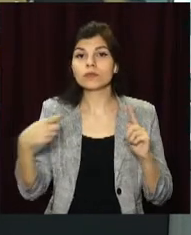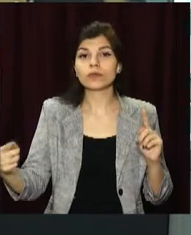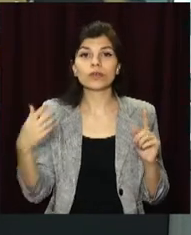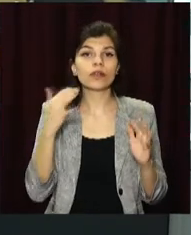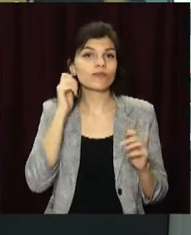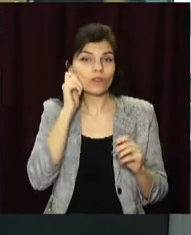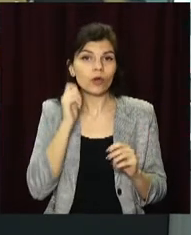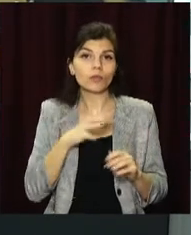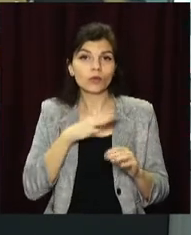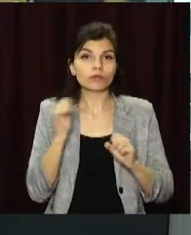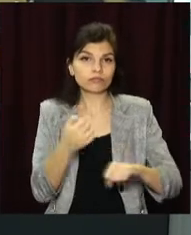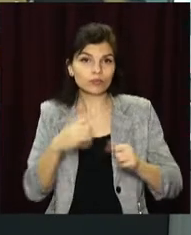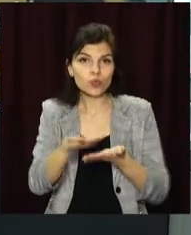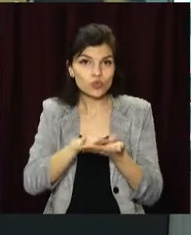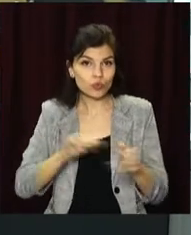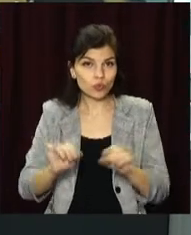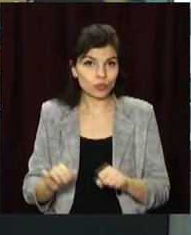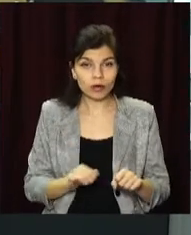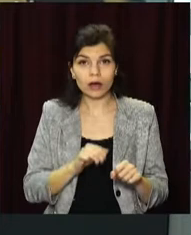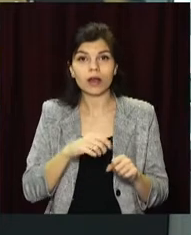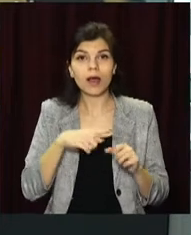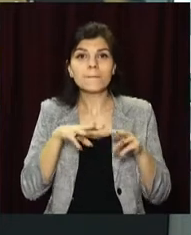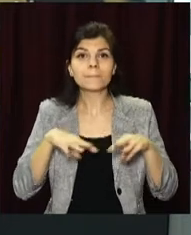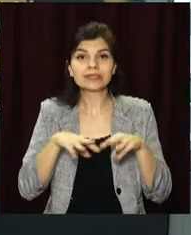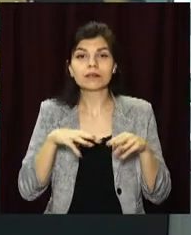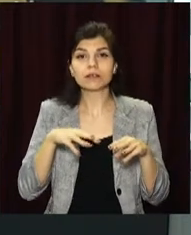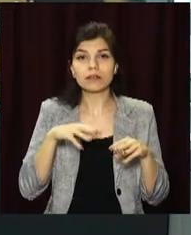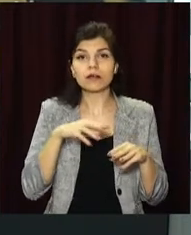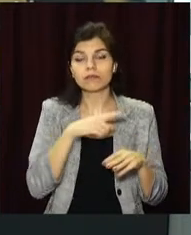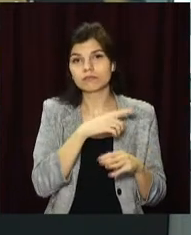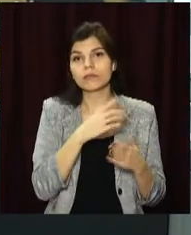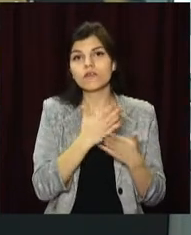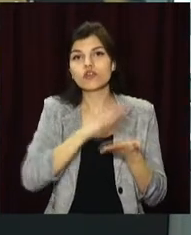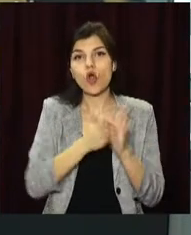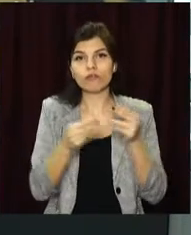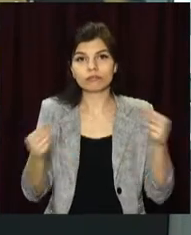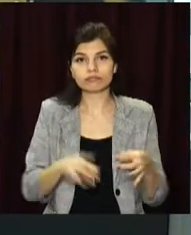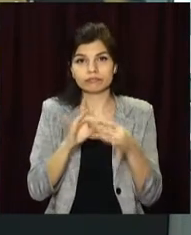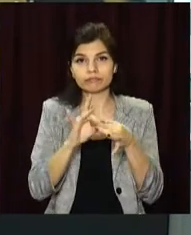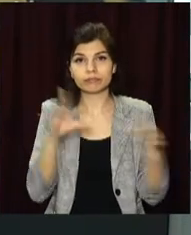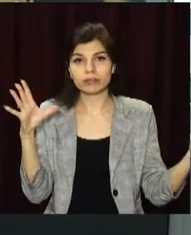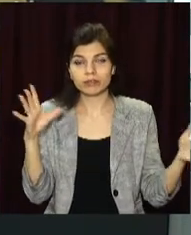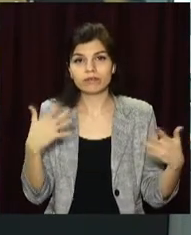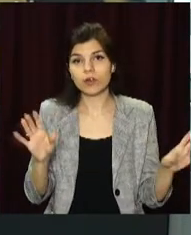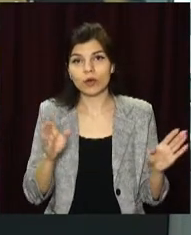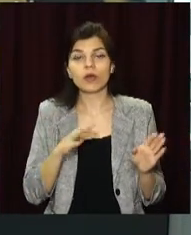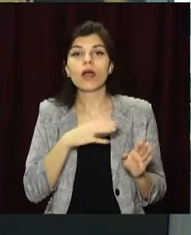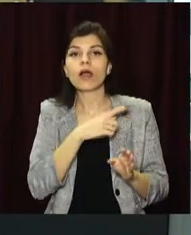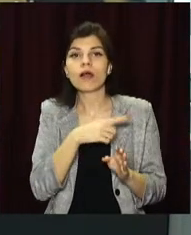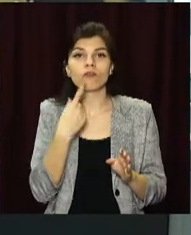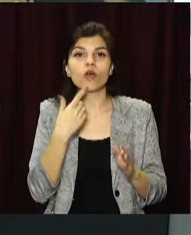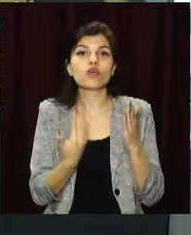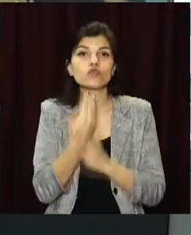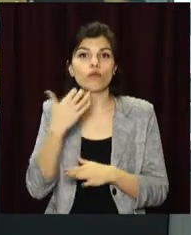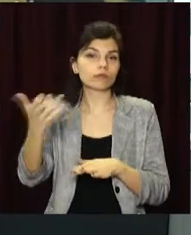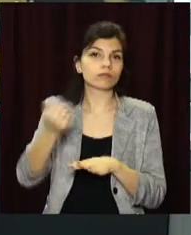останніх років прибирало вулиці та прибудинкові території. Наразі міськрада розірвала договір з фірмою-підрядником. Мер Кам'янського Андрій Білоусов